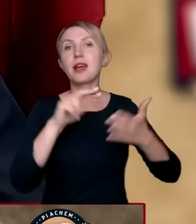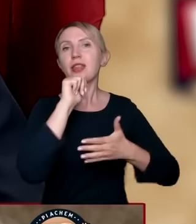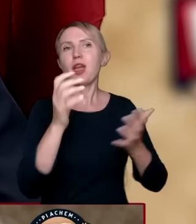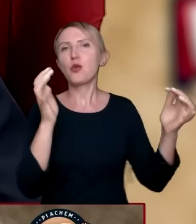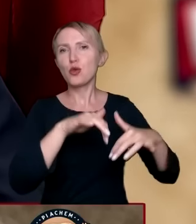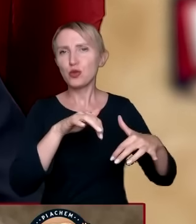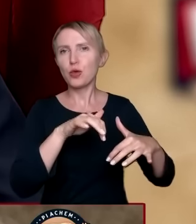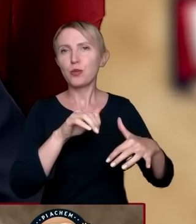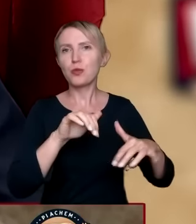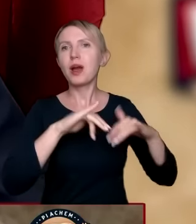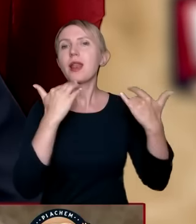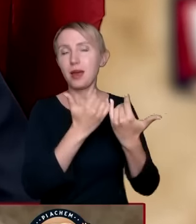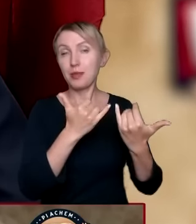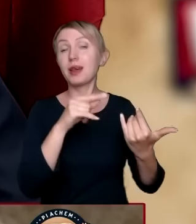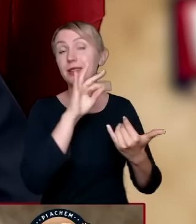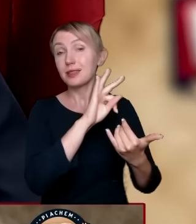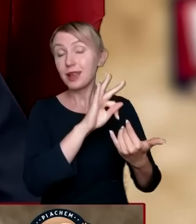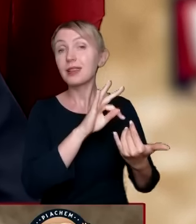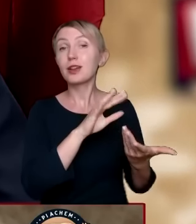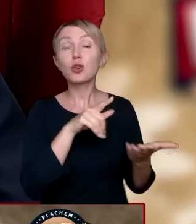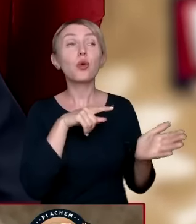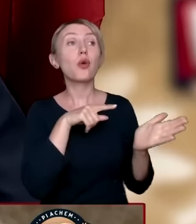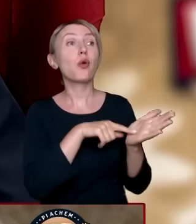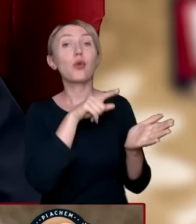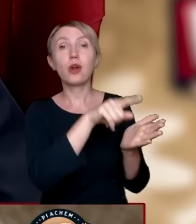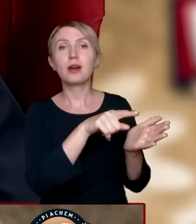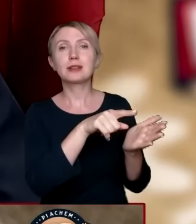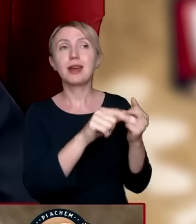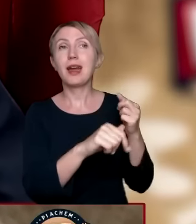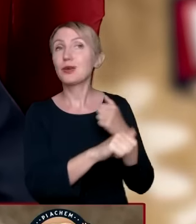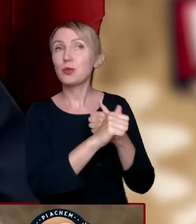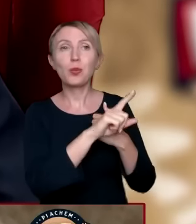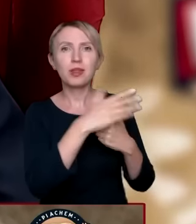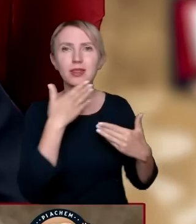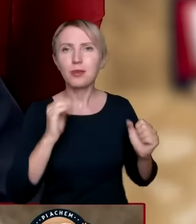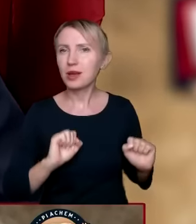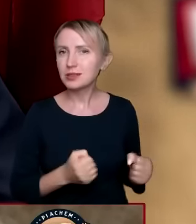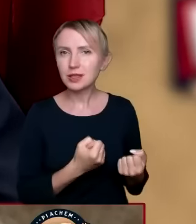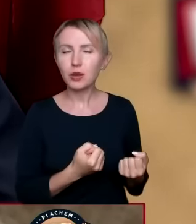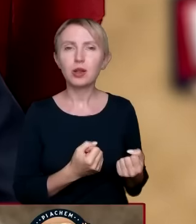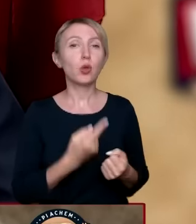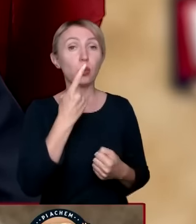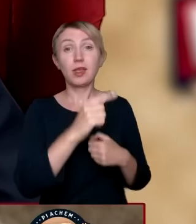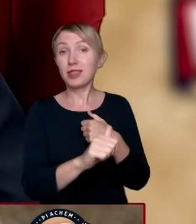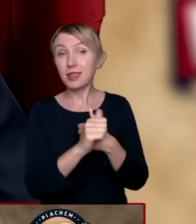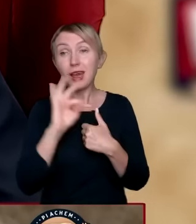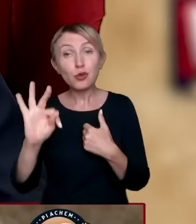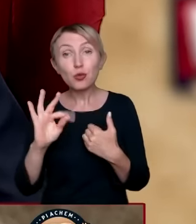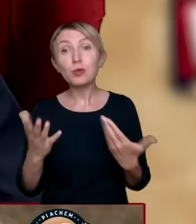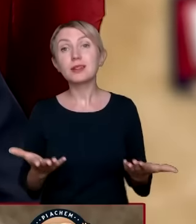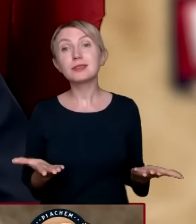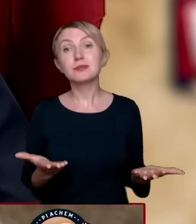zgromadzenia parlamentarnego Rady Europy i tam ten argument nie działa. A że jest to nasz jedyny argument, no